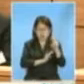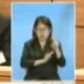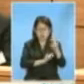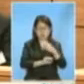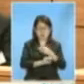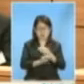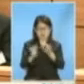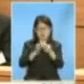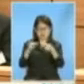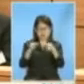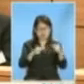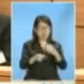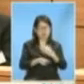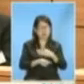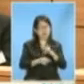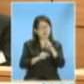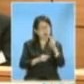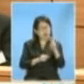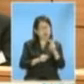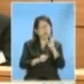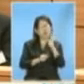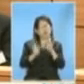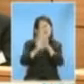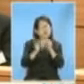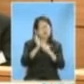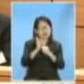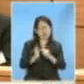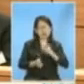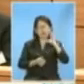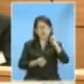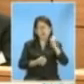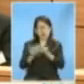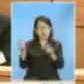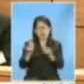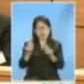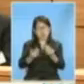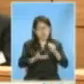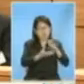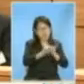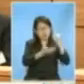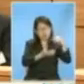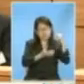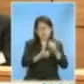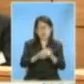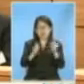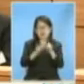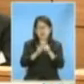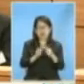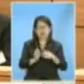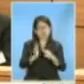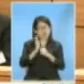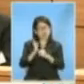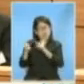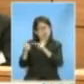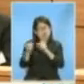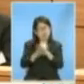ก็อธิบายถึงว่าพ่อลูกผัวเมียนะครับและมาถึงการยกตัวอย่างและ